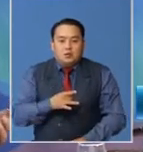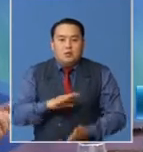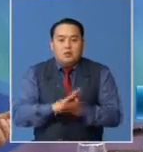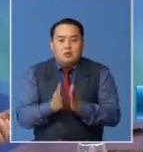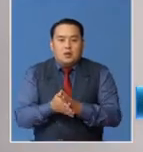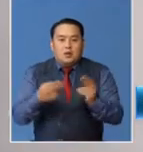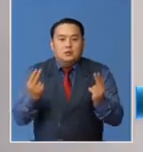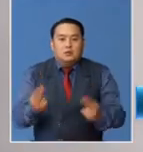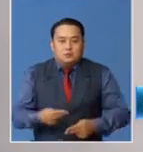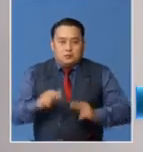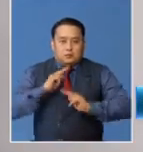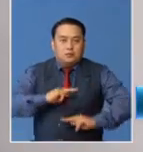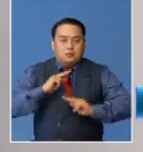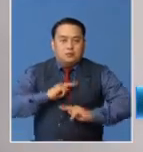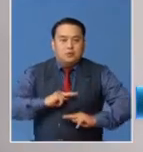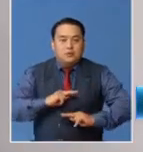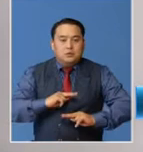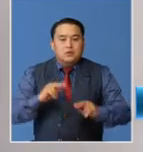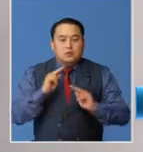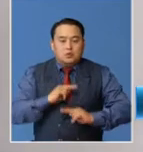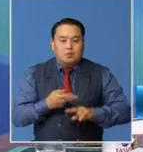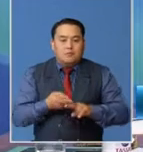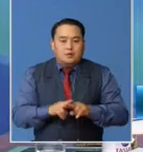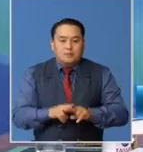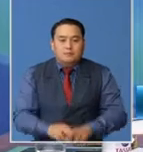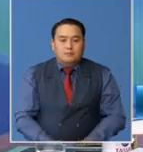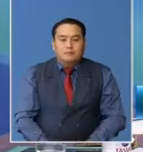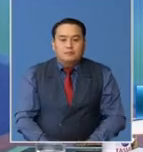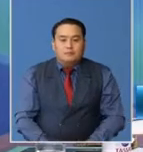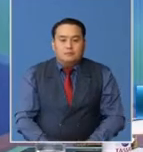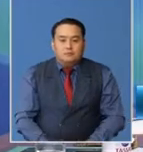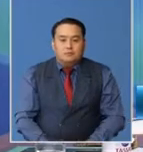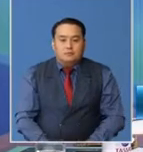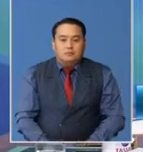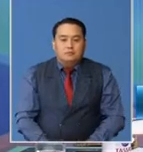подписан ряд двухсторонних меморандумов о сотрудничестве.